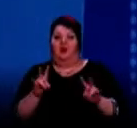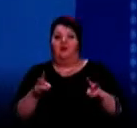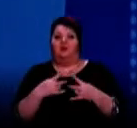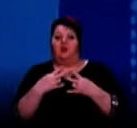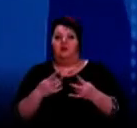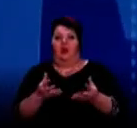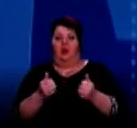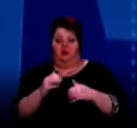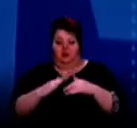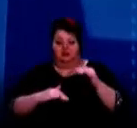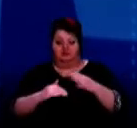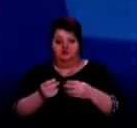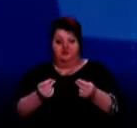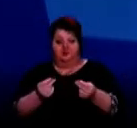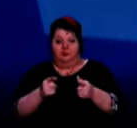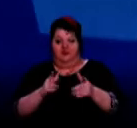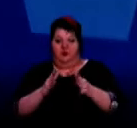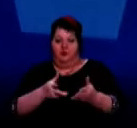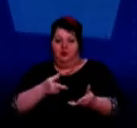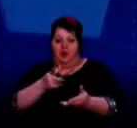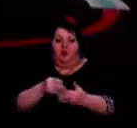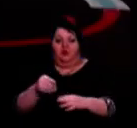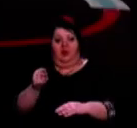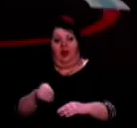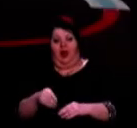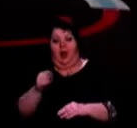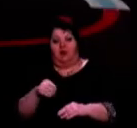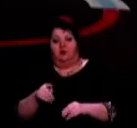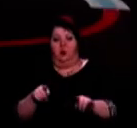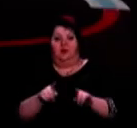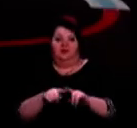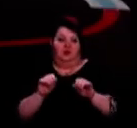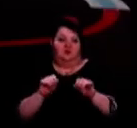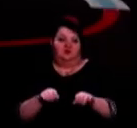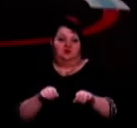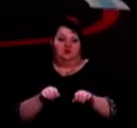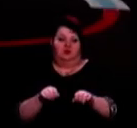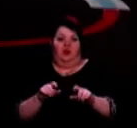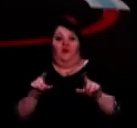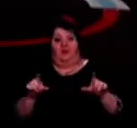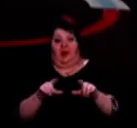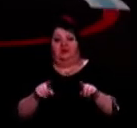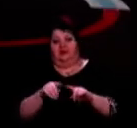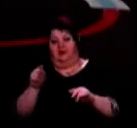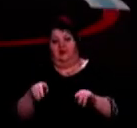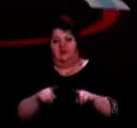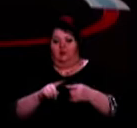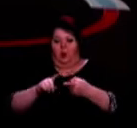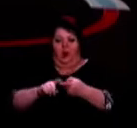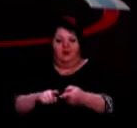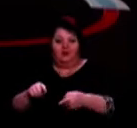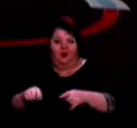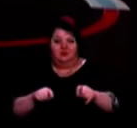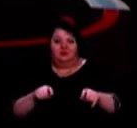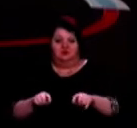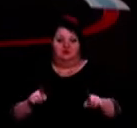дорогу готівку, тому що ви будете розраховуватися карткою. Ну, хоча карткою можна розраховуватися і в магазині, але все одно якийсь контакт з терміналом, там,